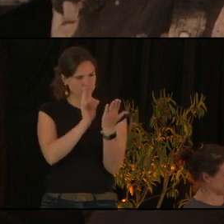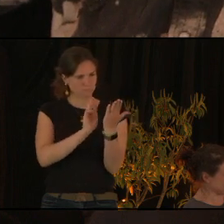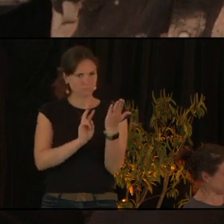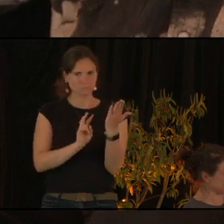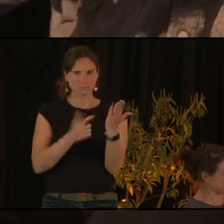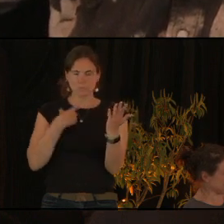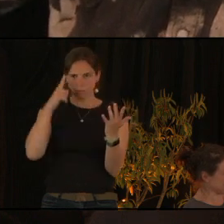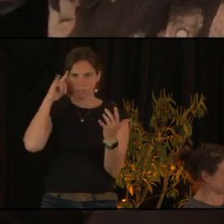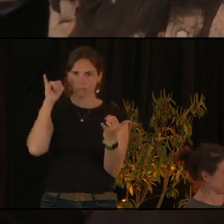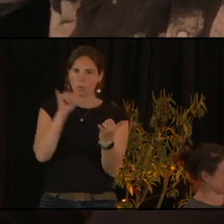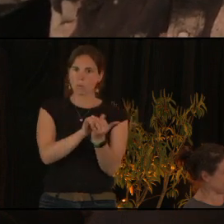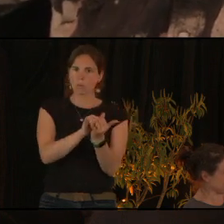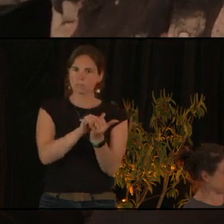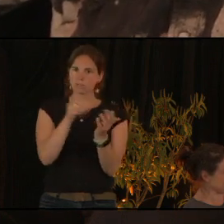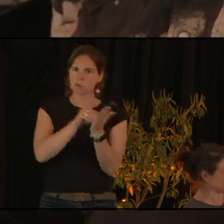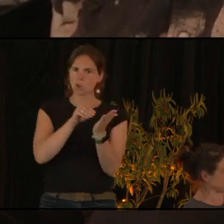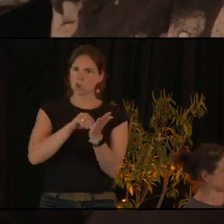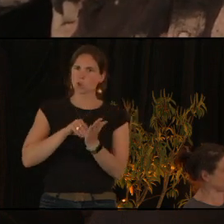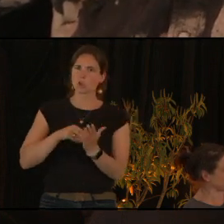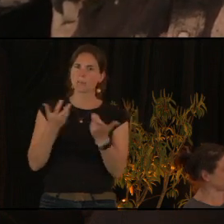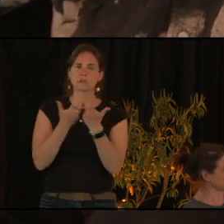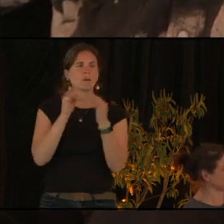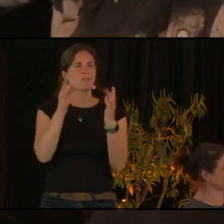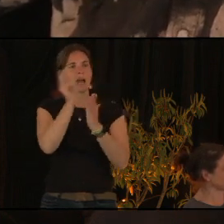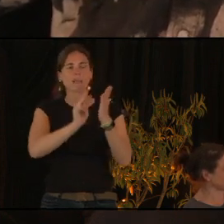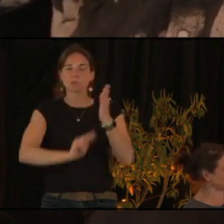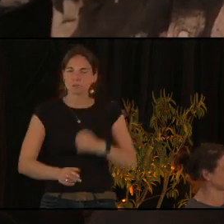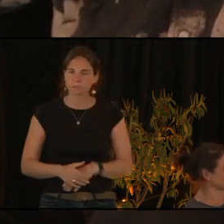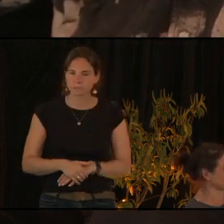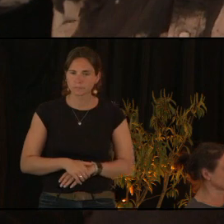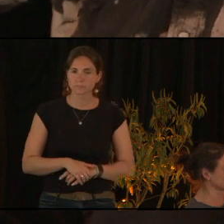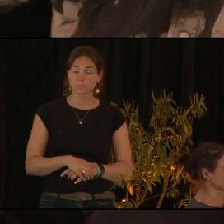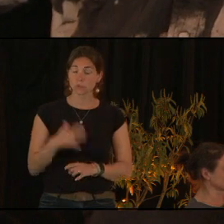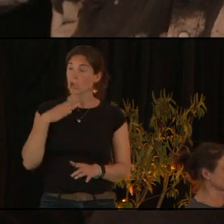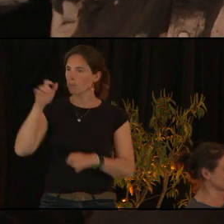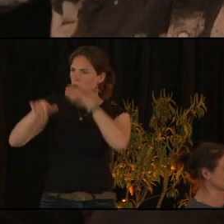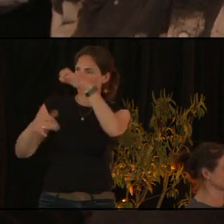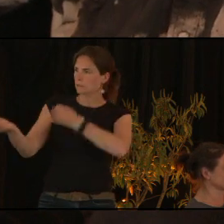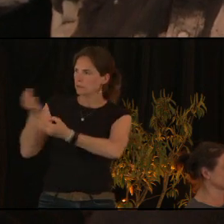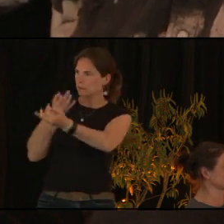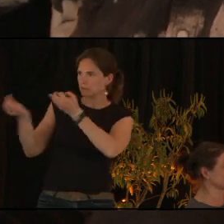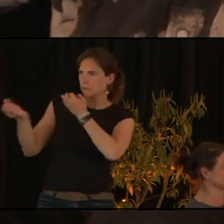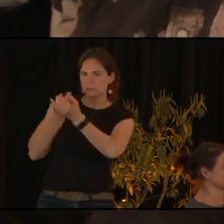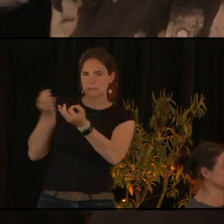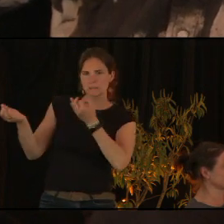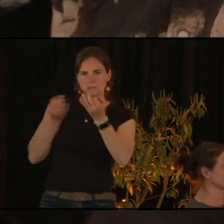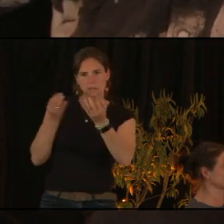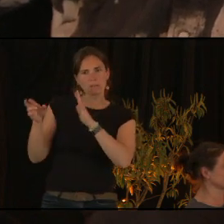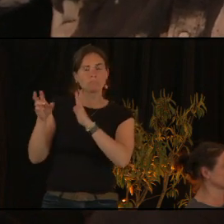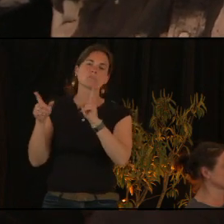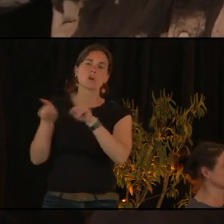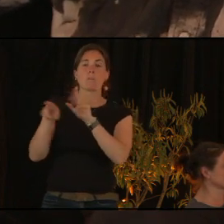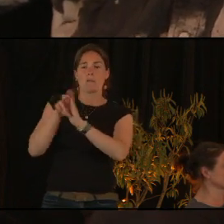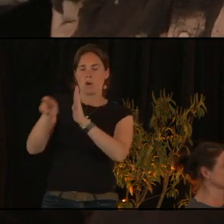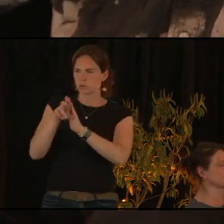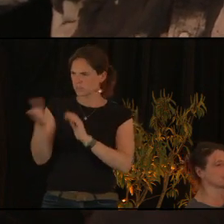soit lu comme une espèce de thriller, donc que j'ignorais avoir écrit, hein, avec cette montée d'angoisse vers des révélations. Et puis, il peut autrement être